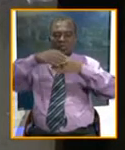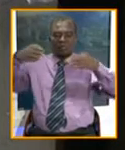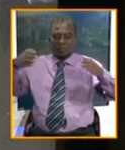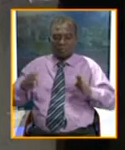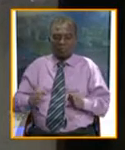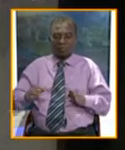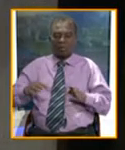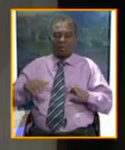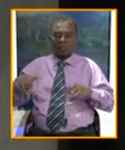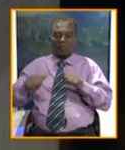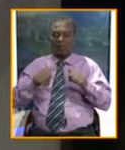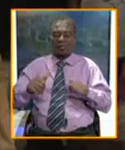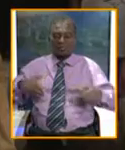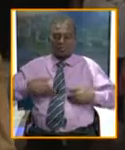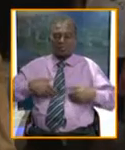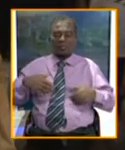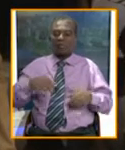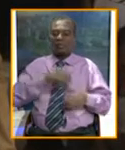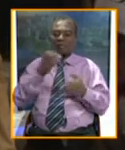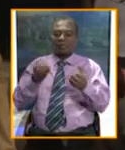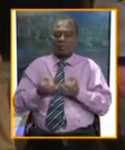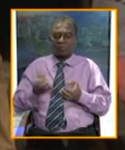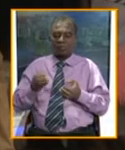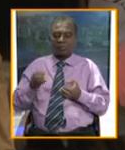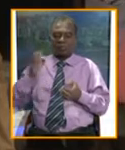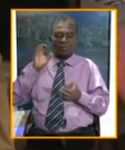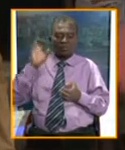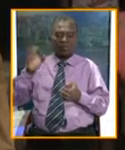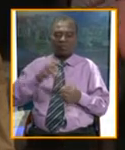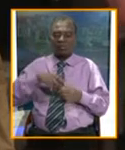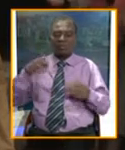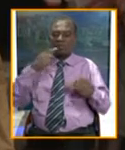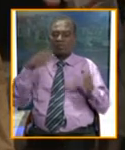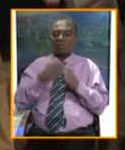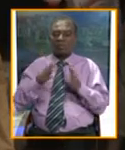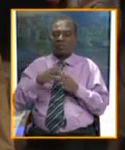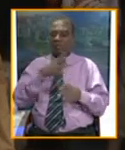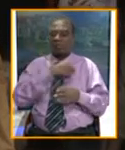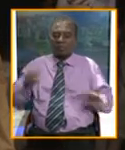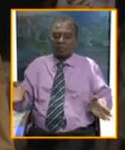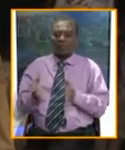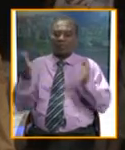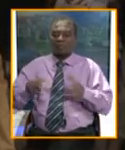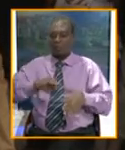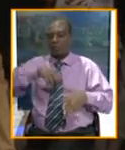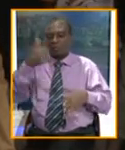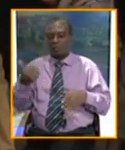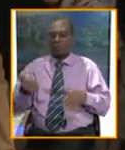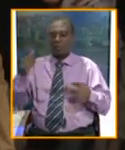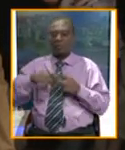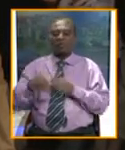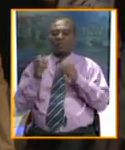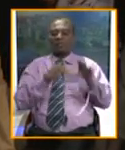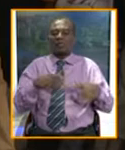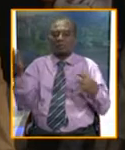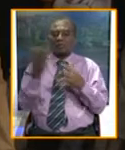voudrais donc vous féliciter pour ceux qui ont fait la démarche et encourager les autres à déposer des dossiers afin